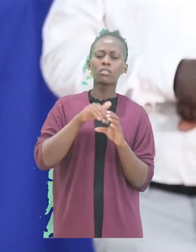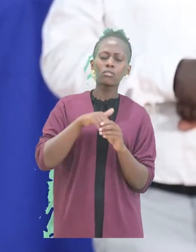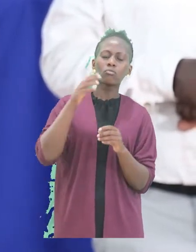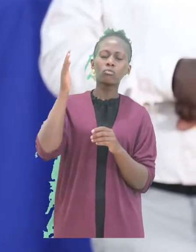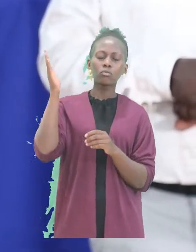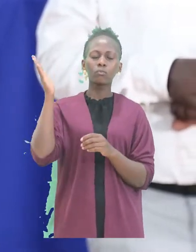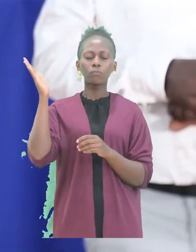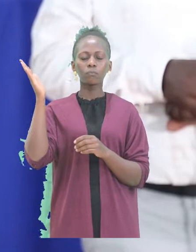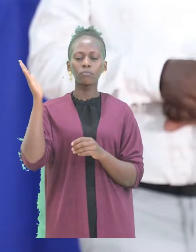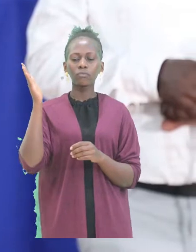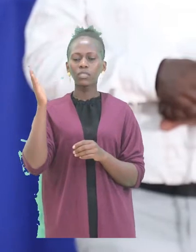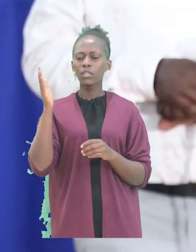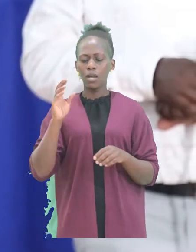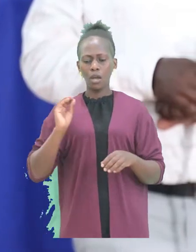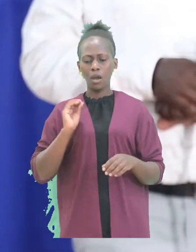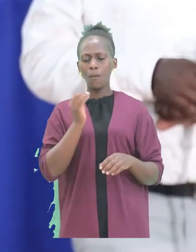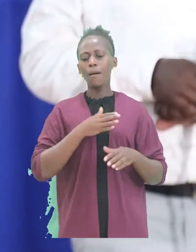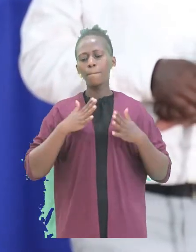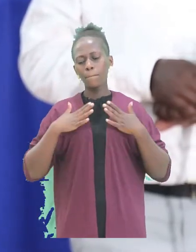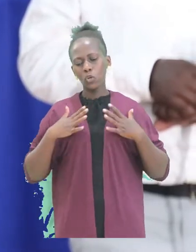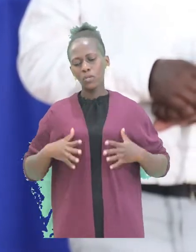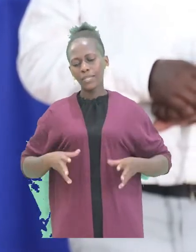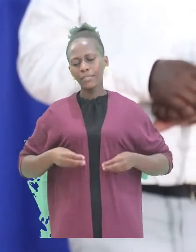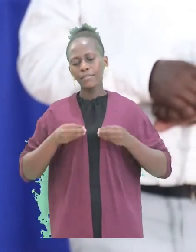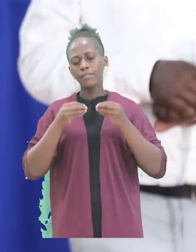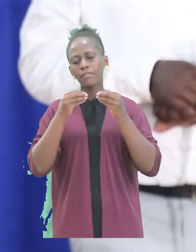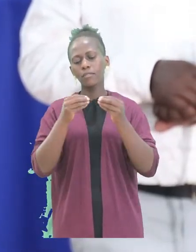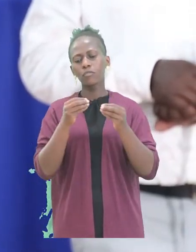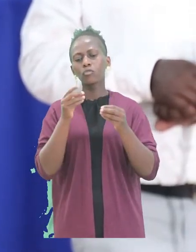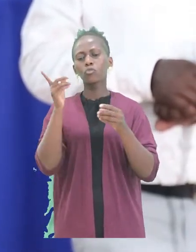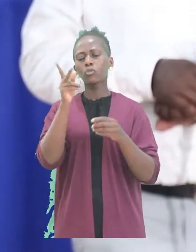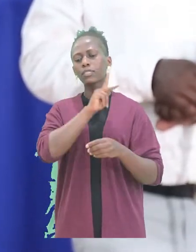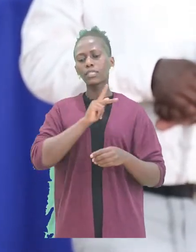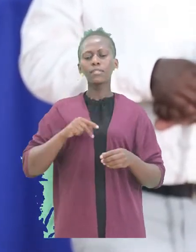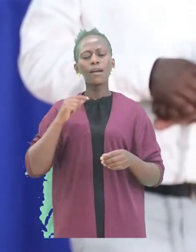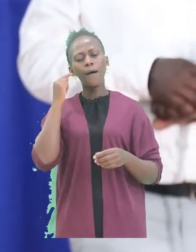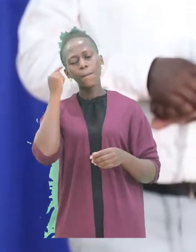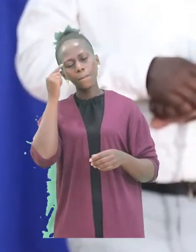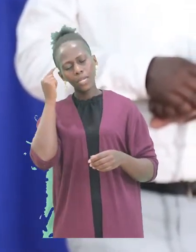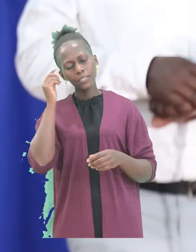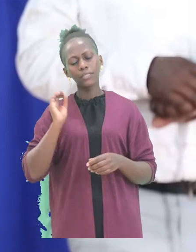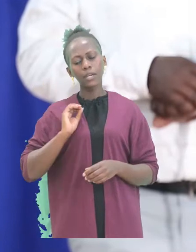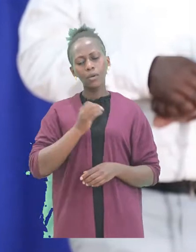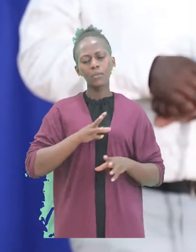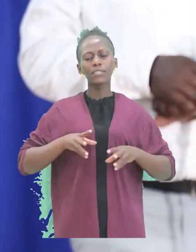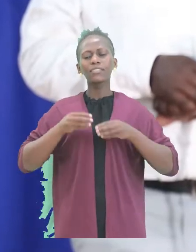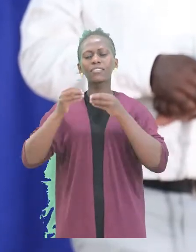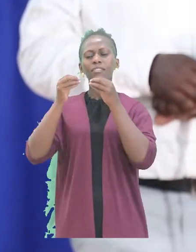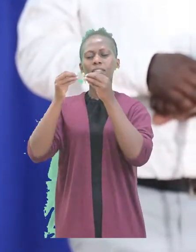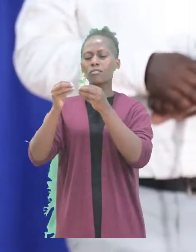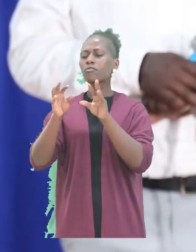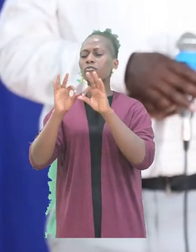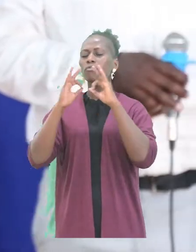mfalme. Miili yetu tunakupatia wewe mfalme, akili zetu tunakupatia wewe mfalme,